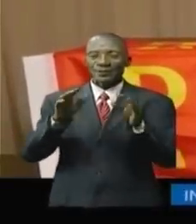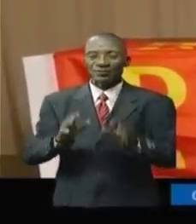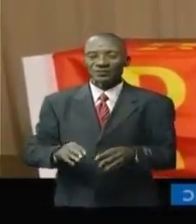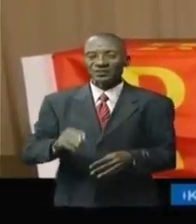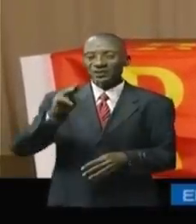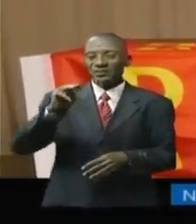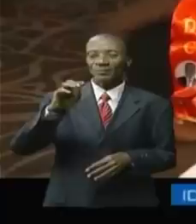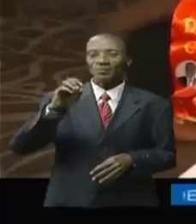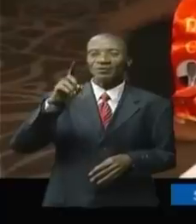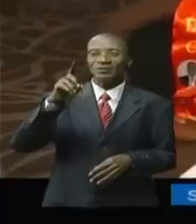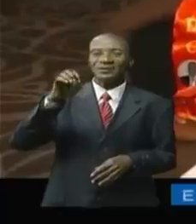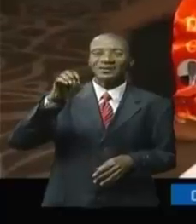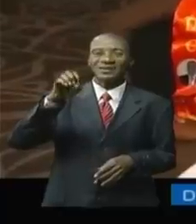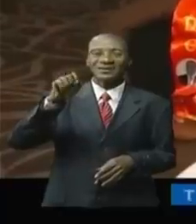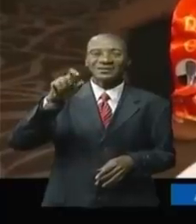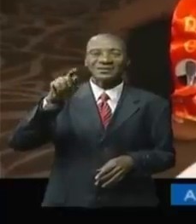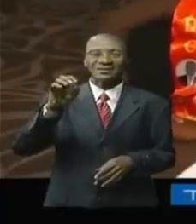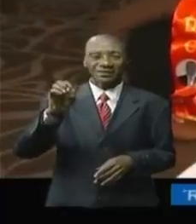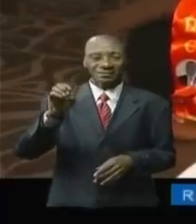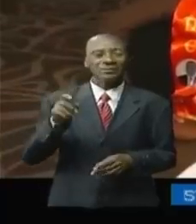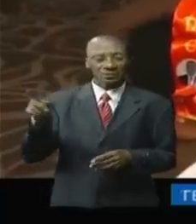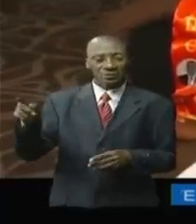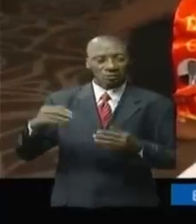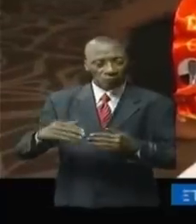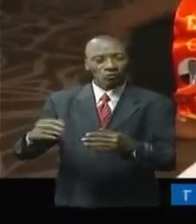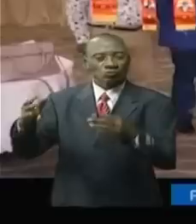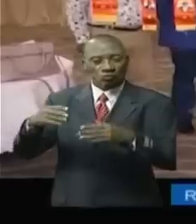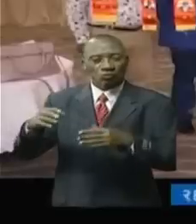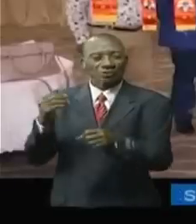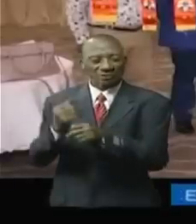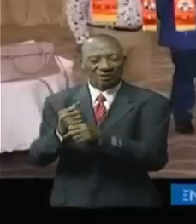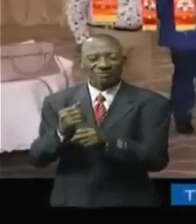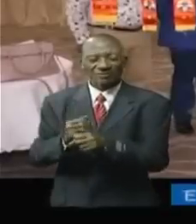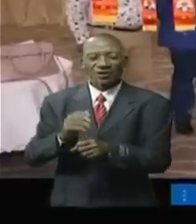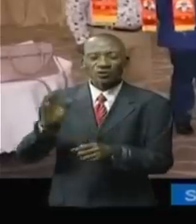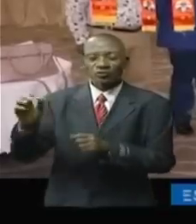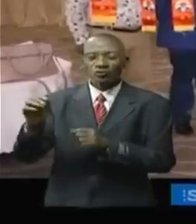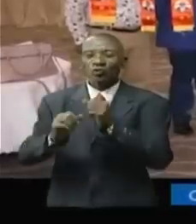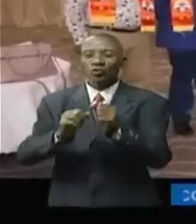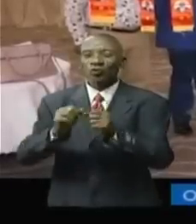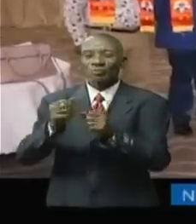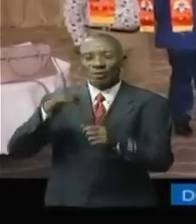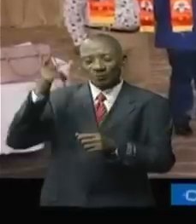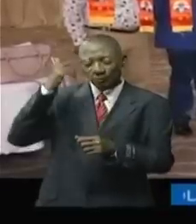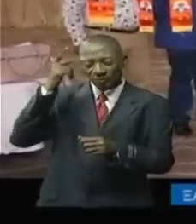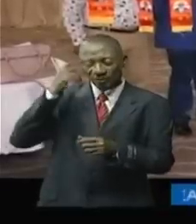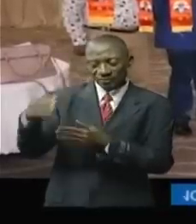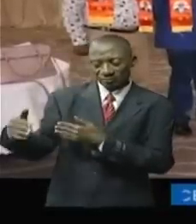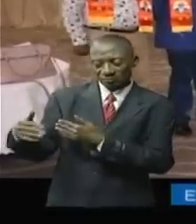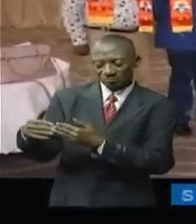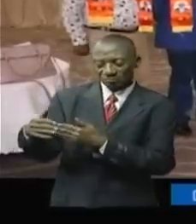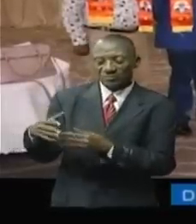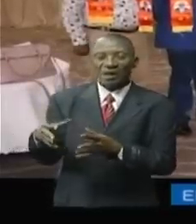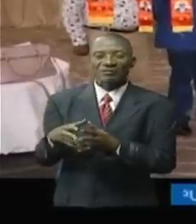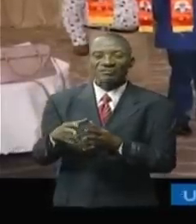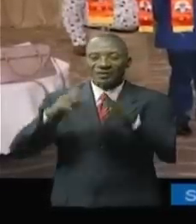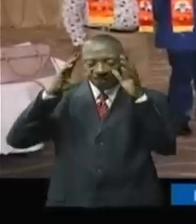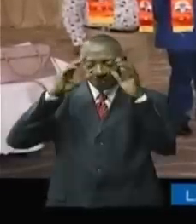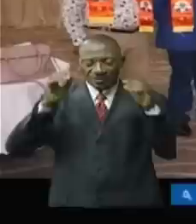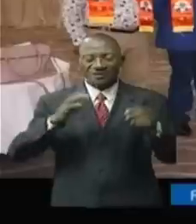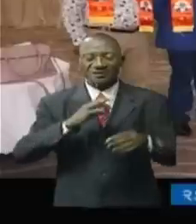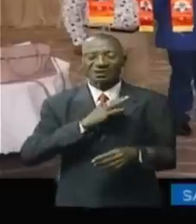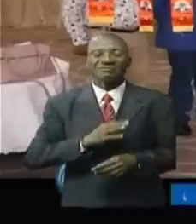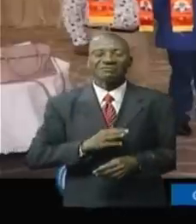à continuer inlassablement son combat politique aux côtés de son Excellence Félix-Antoine